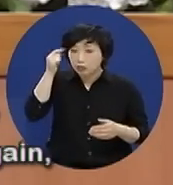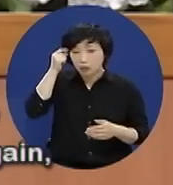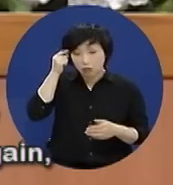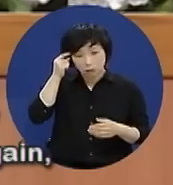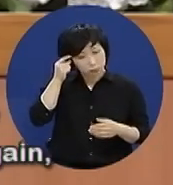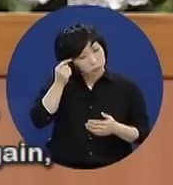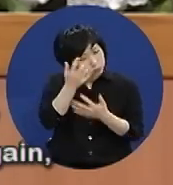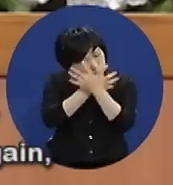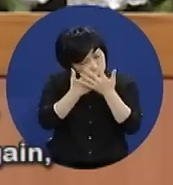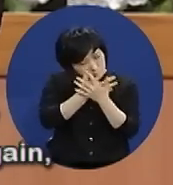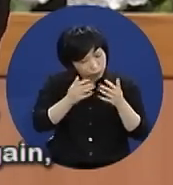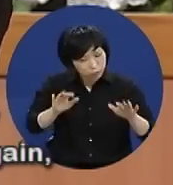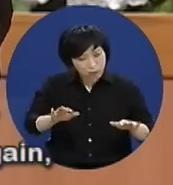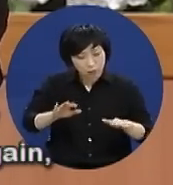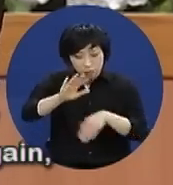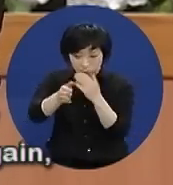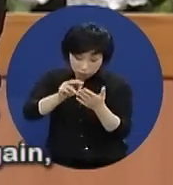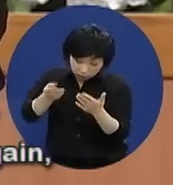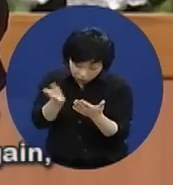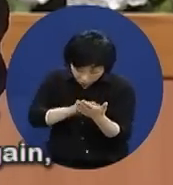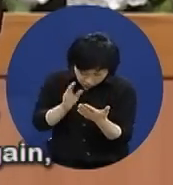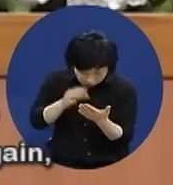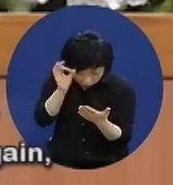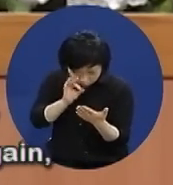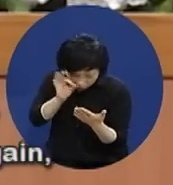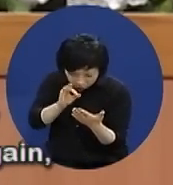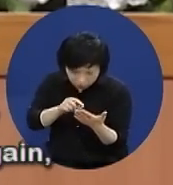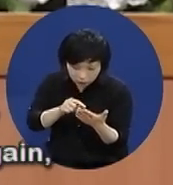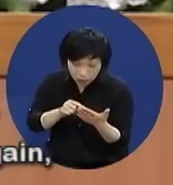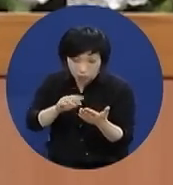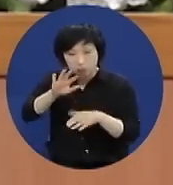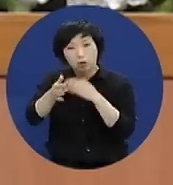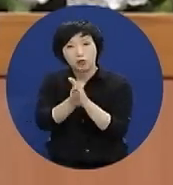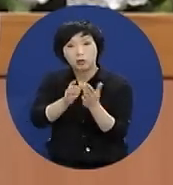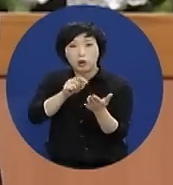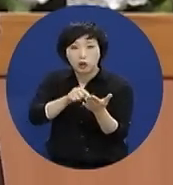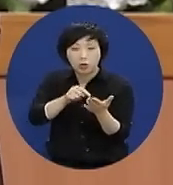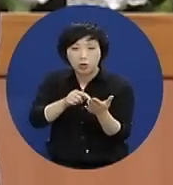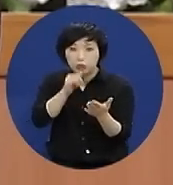ん聖書を開いて何回も読み